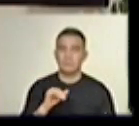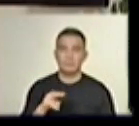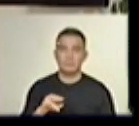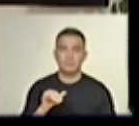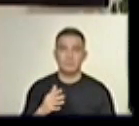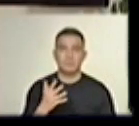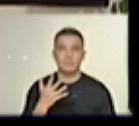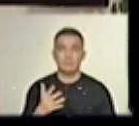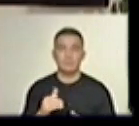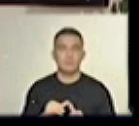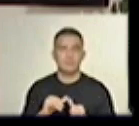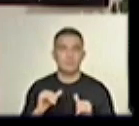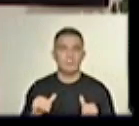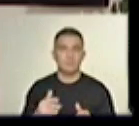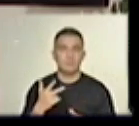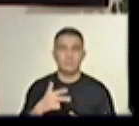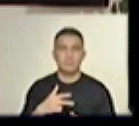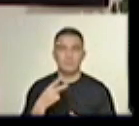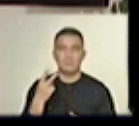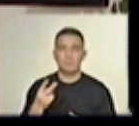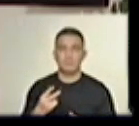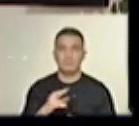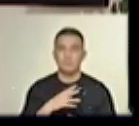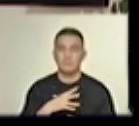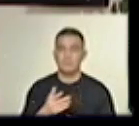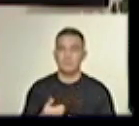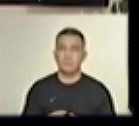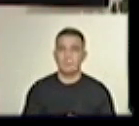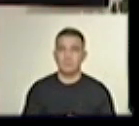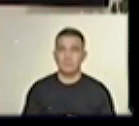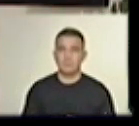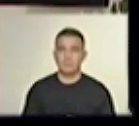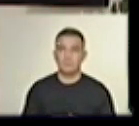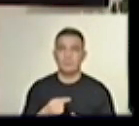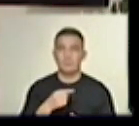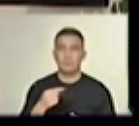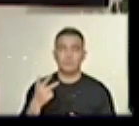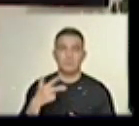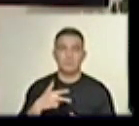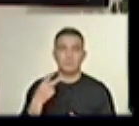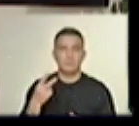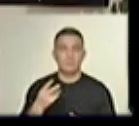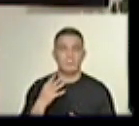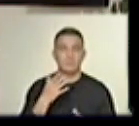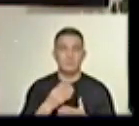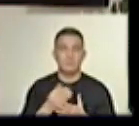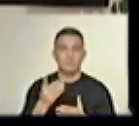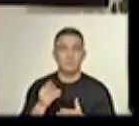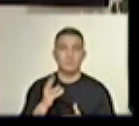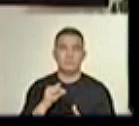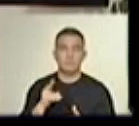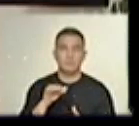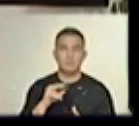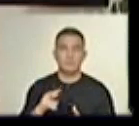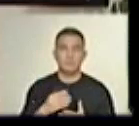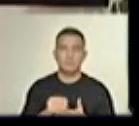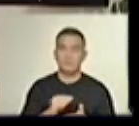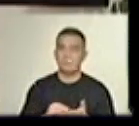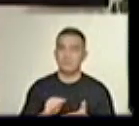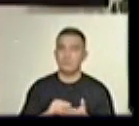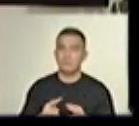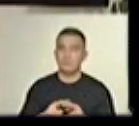5 ko'paytiruv 32 ga teng. Demak, minus 32 ning moduli 32 ga teng yozib